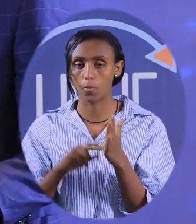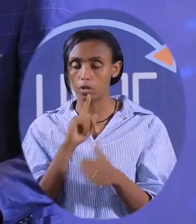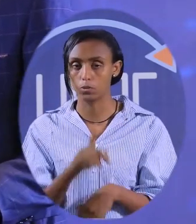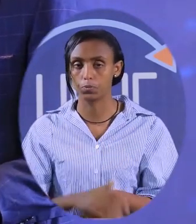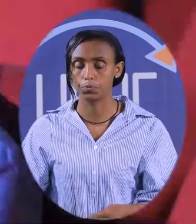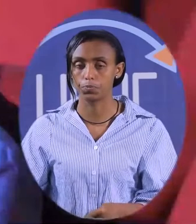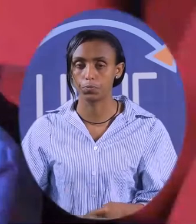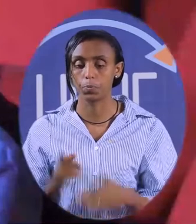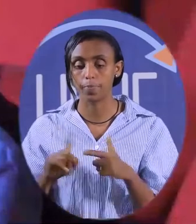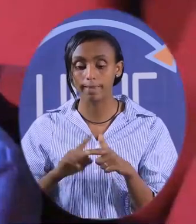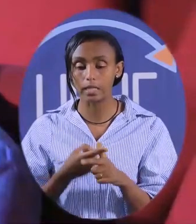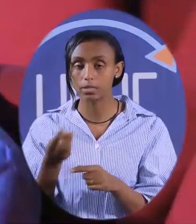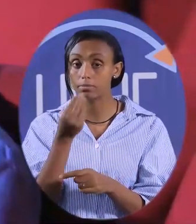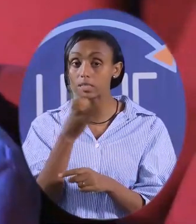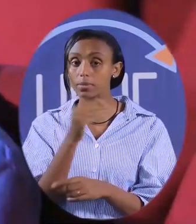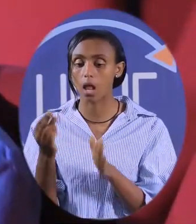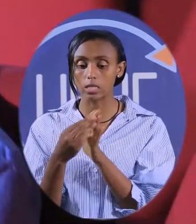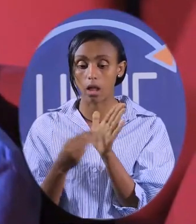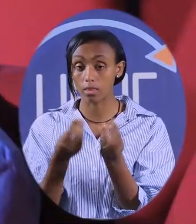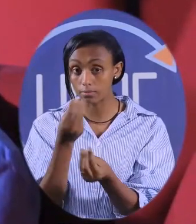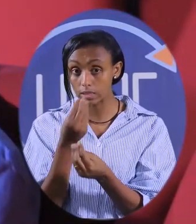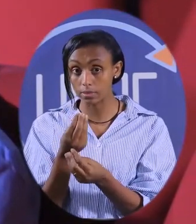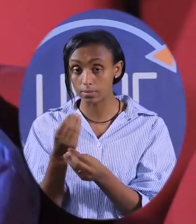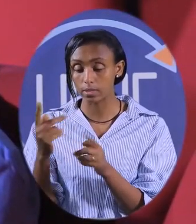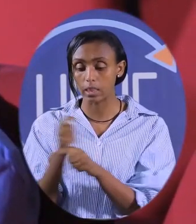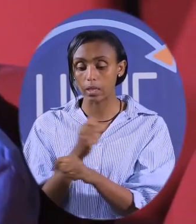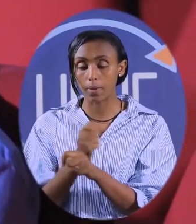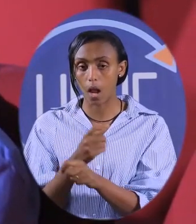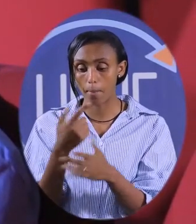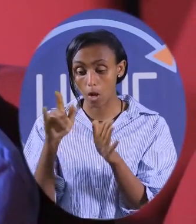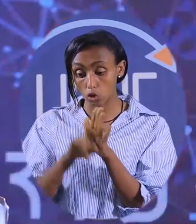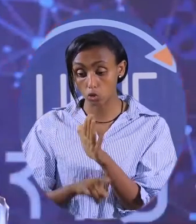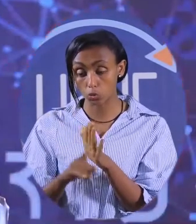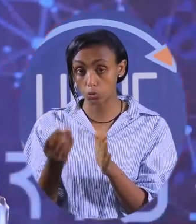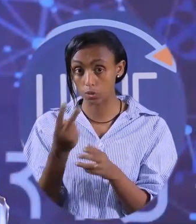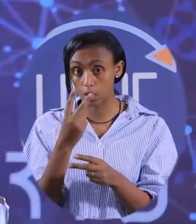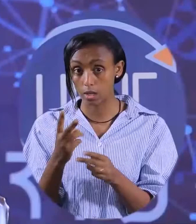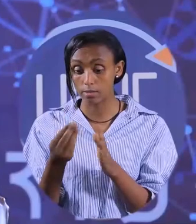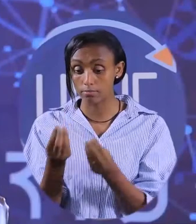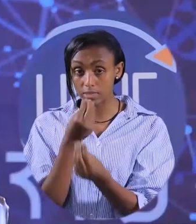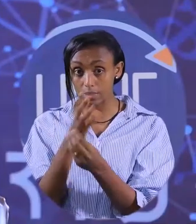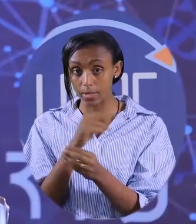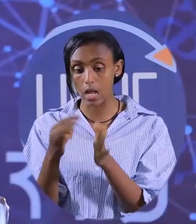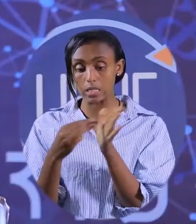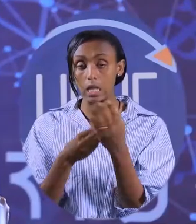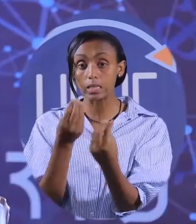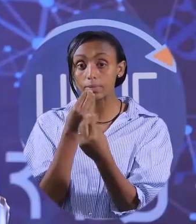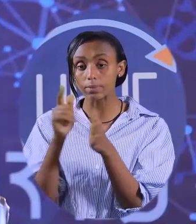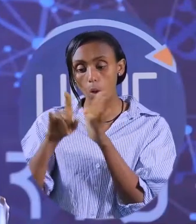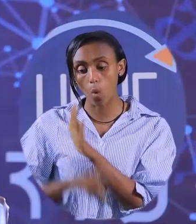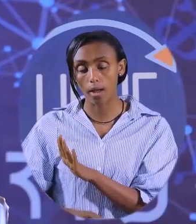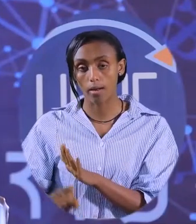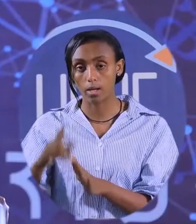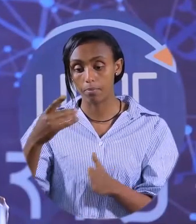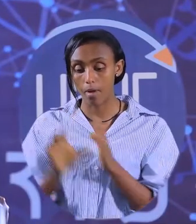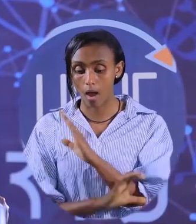ነው። እንግዲህ የምግብና ሥርዓተ ምግብ ትግበራ አስፈላጊነቱን ባጭሩ ለመግለጽ አንደኛ ምግብና ሥርዓተ ምግብ መጓደል የተነሳ